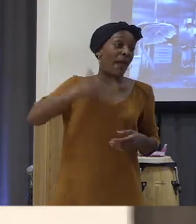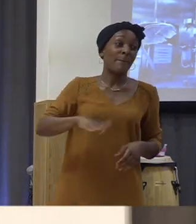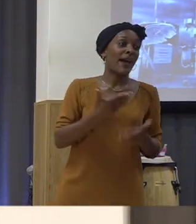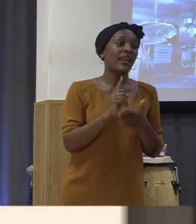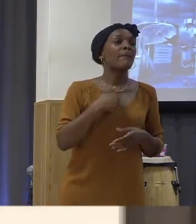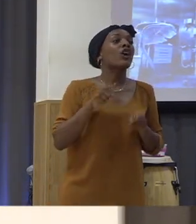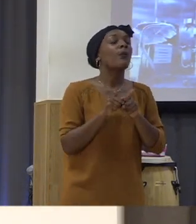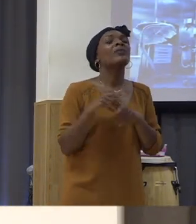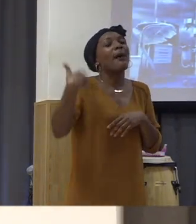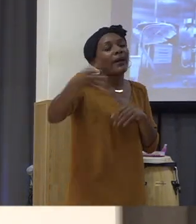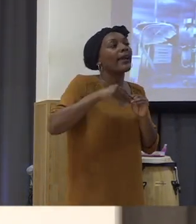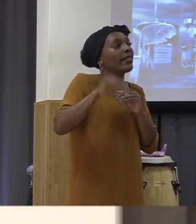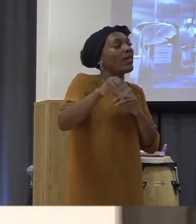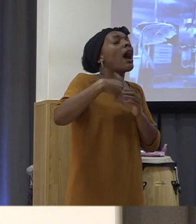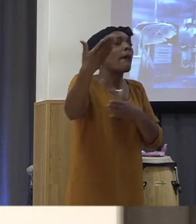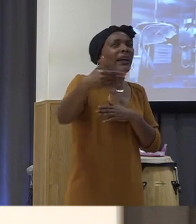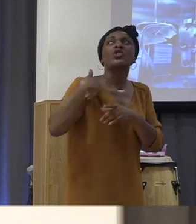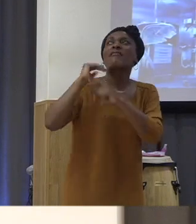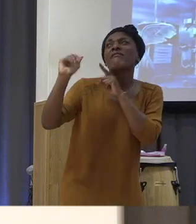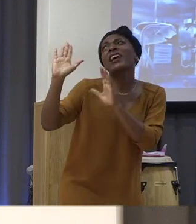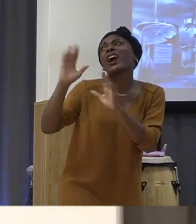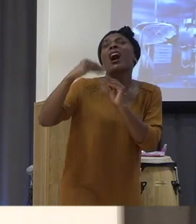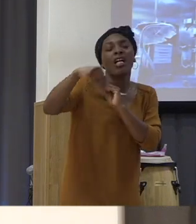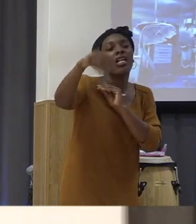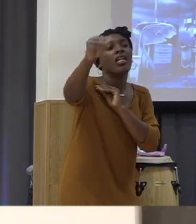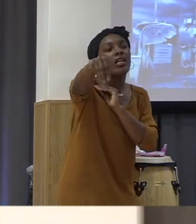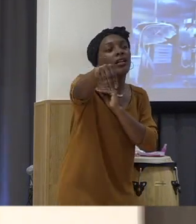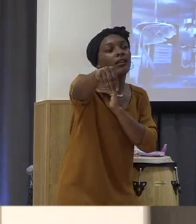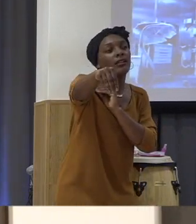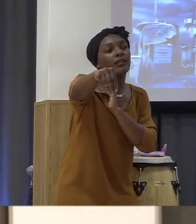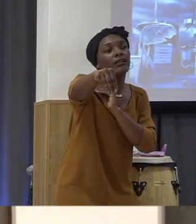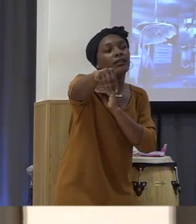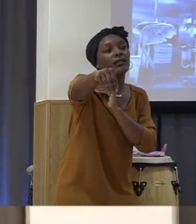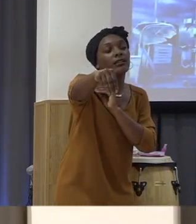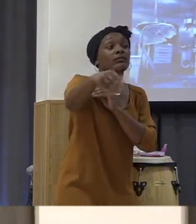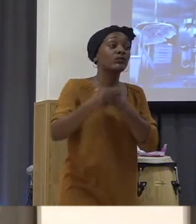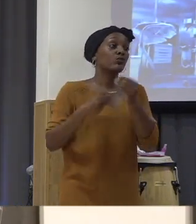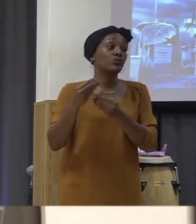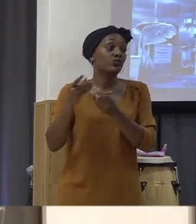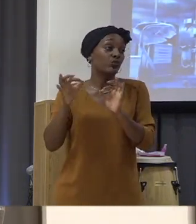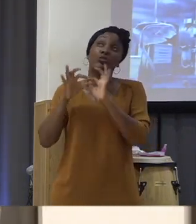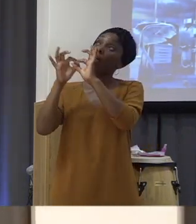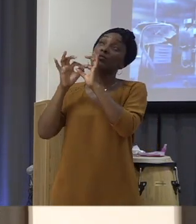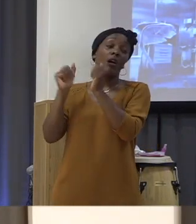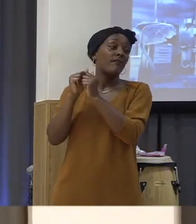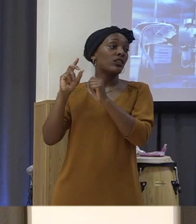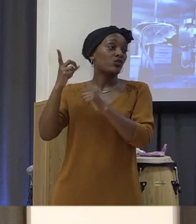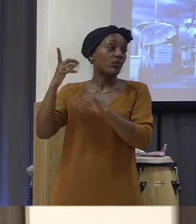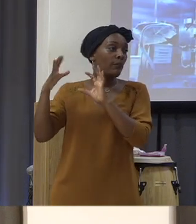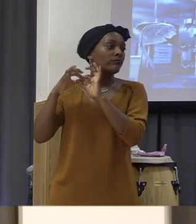vous me reportez ça toujours à plus tard, ou peut-être tout simplement de se réconcilier avec Dieu. Et toujours on dit « Oh, j'aurai le